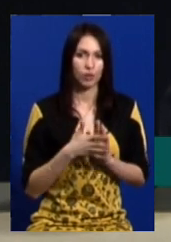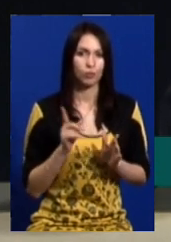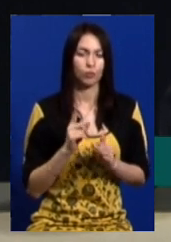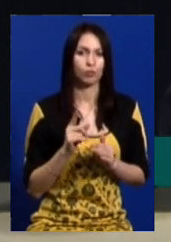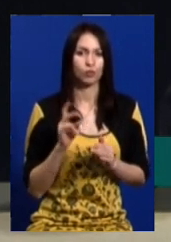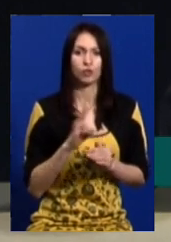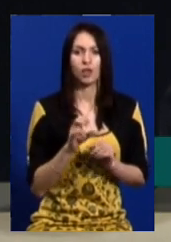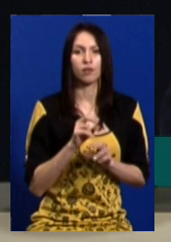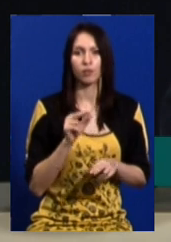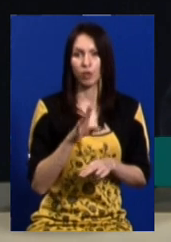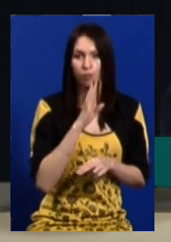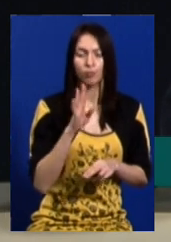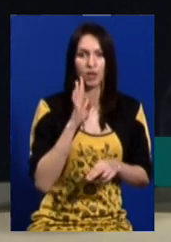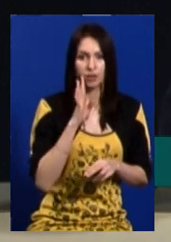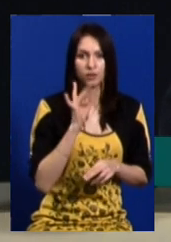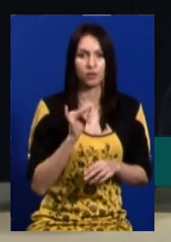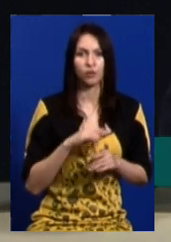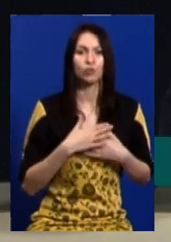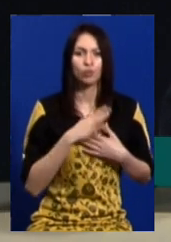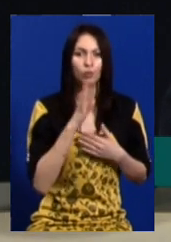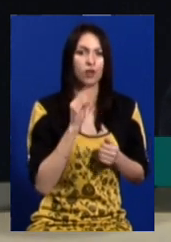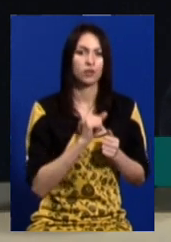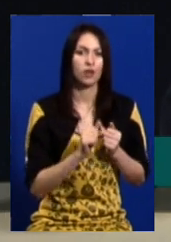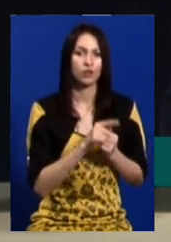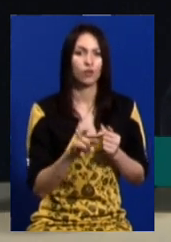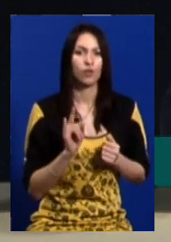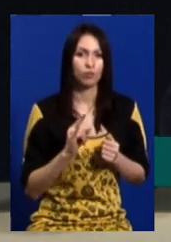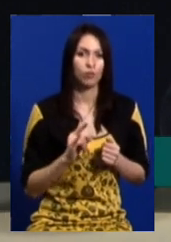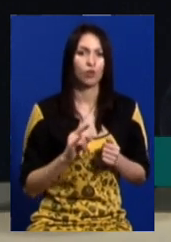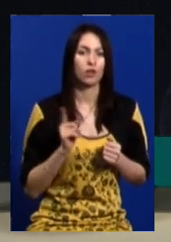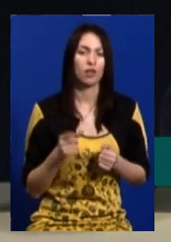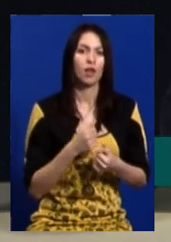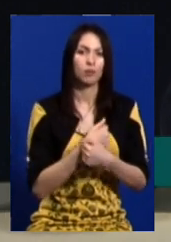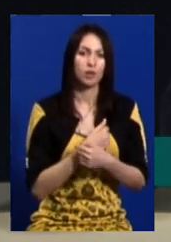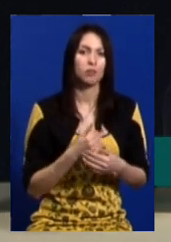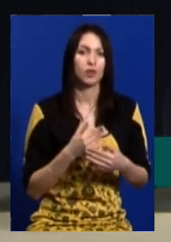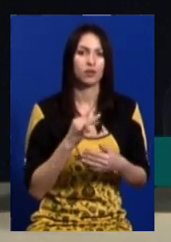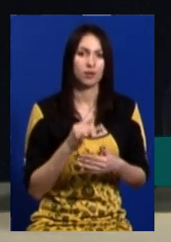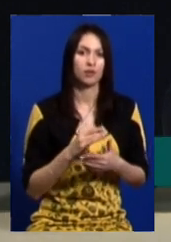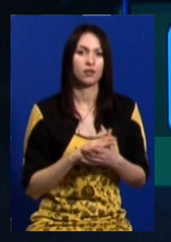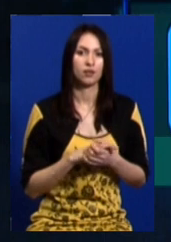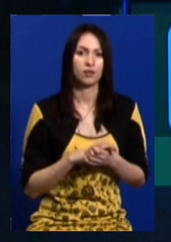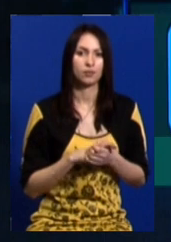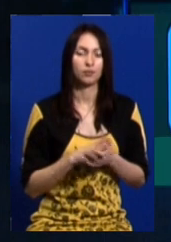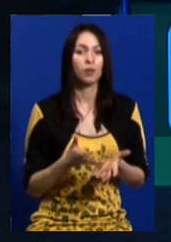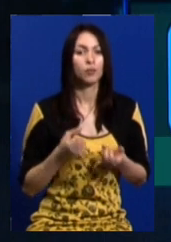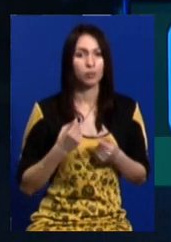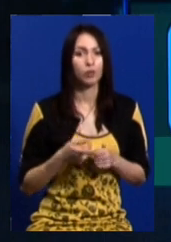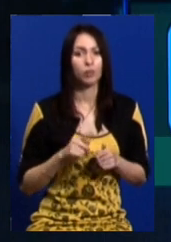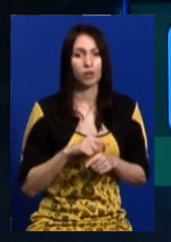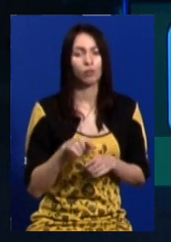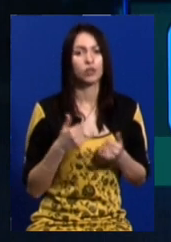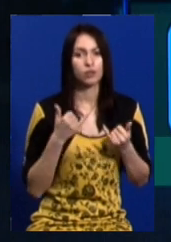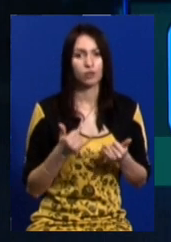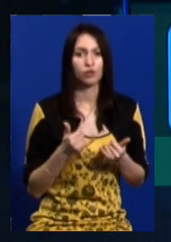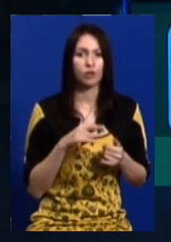матір. І вона, як кожна любляча матір, кожну дитину, вона обніме, приголубить і прийме. Тому вони зараз